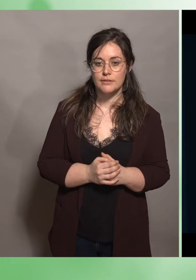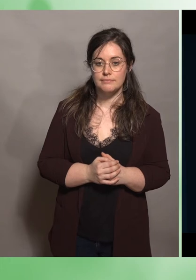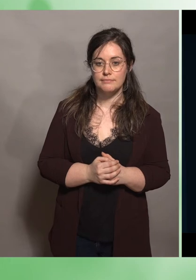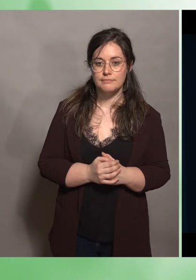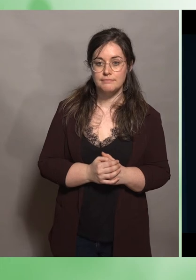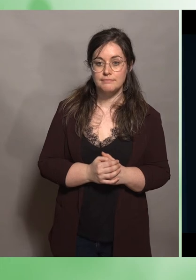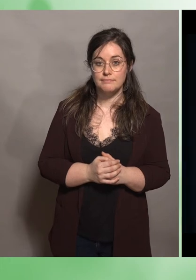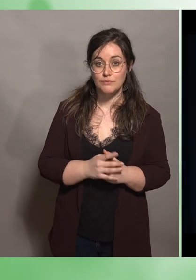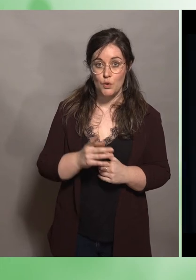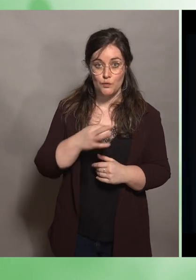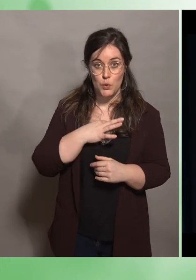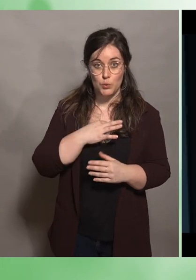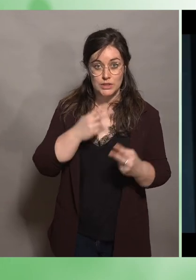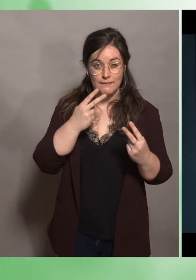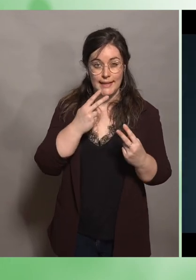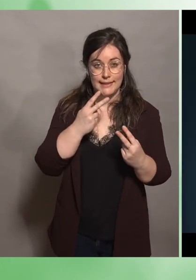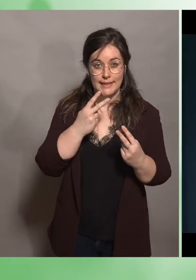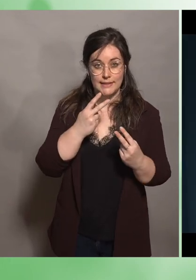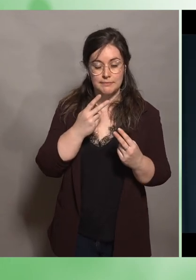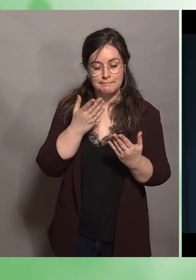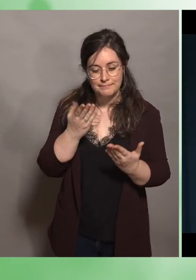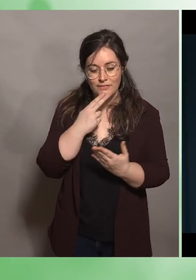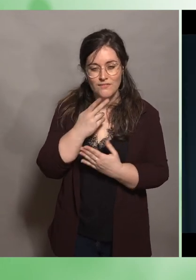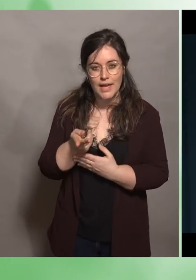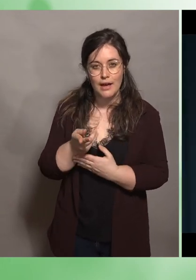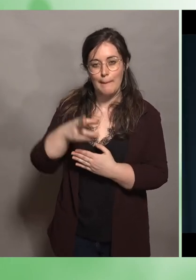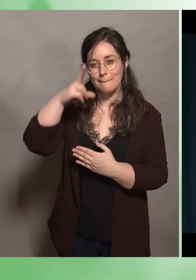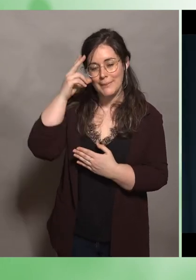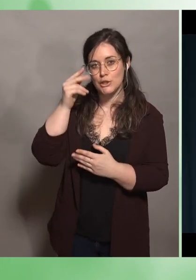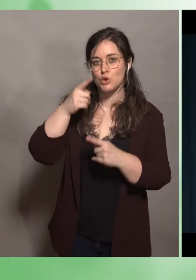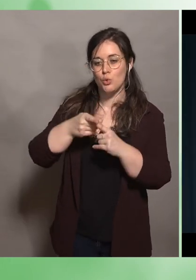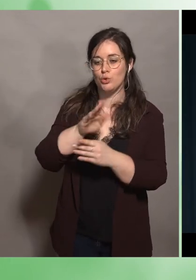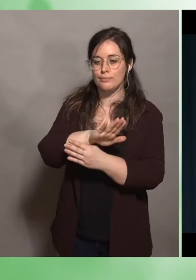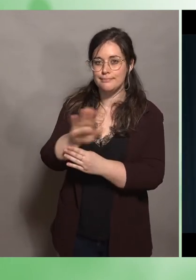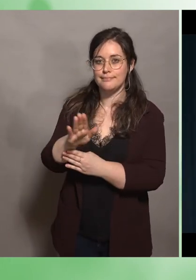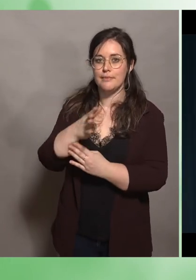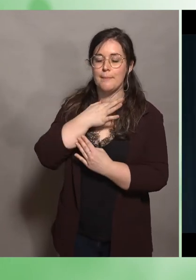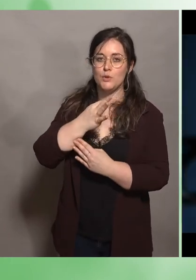Was uns am Herzen liegt, sind die Menschen und ihre Bedürfnisse.